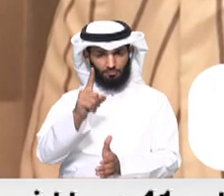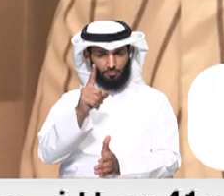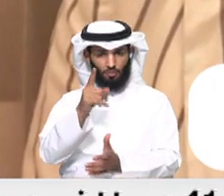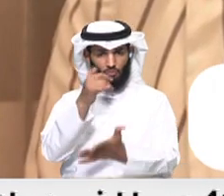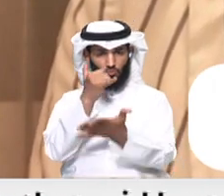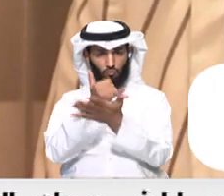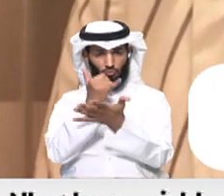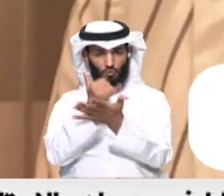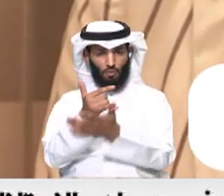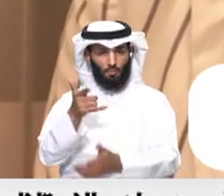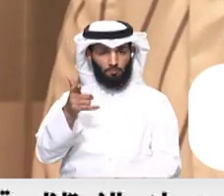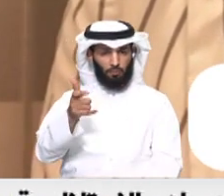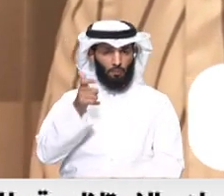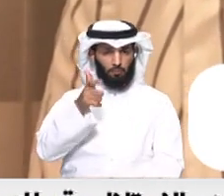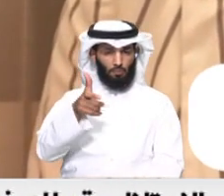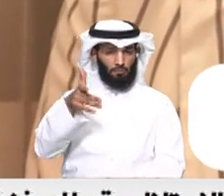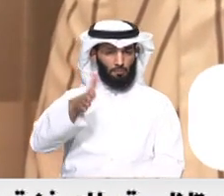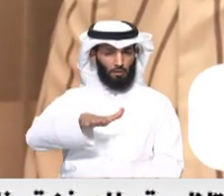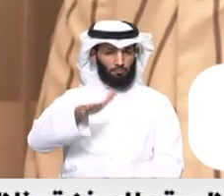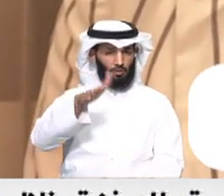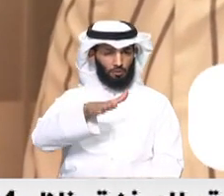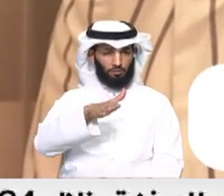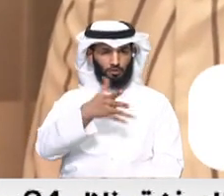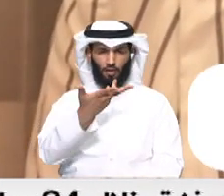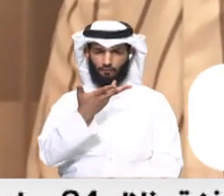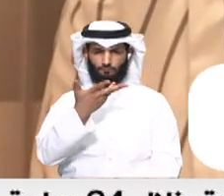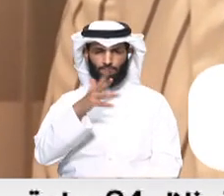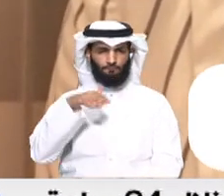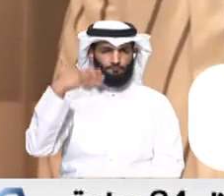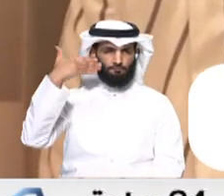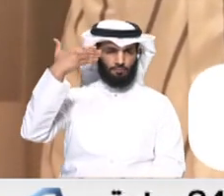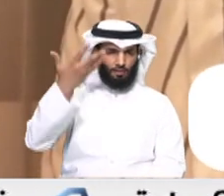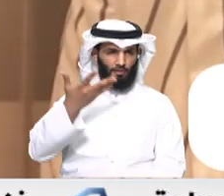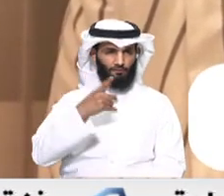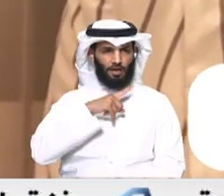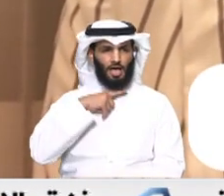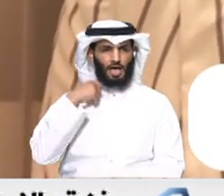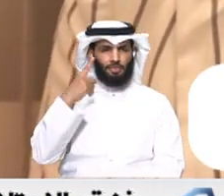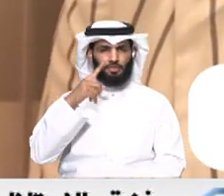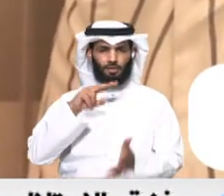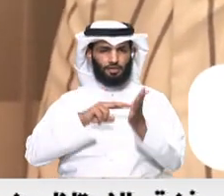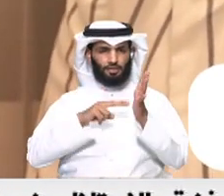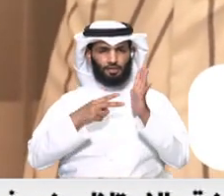اللبنانية، وأيضا كذلك هل سيؤثر ذلك على مجريات الحرب؟